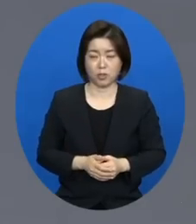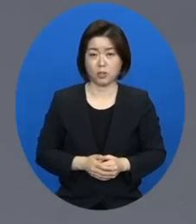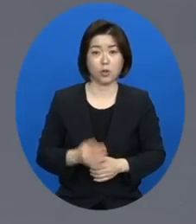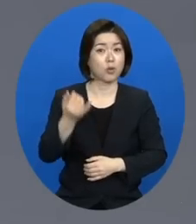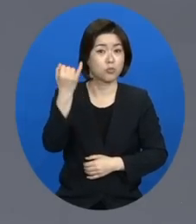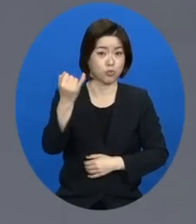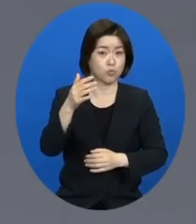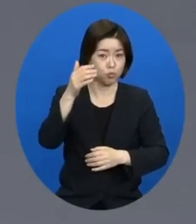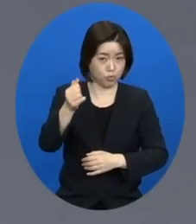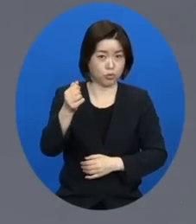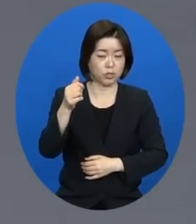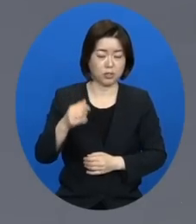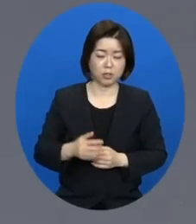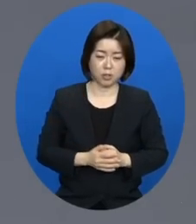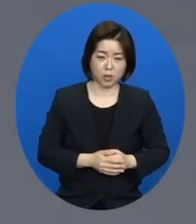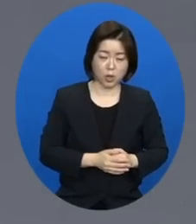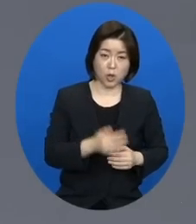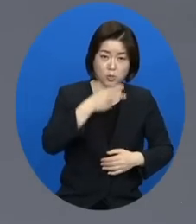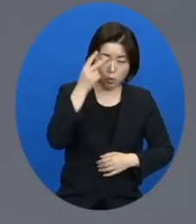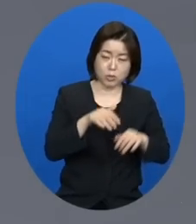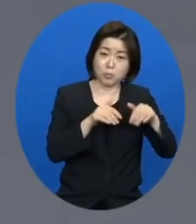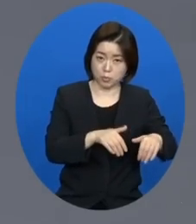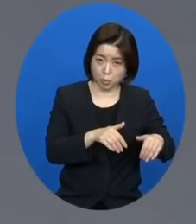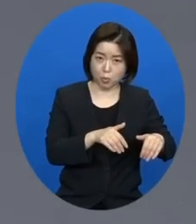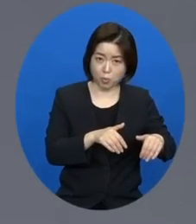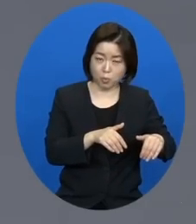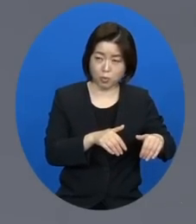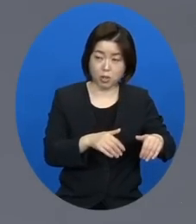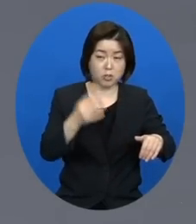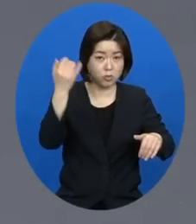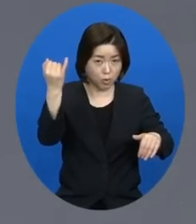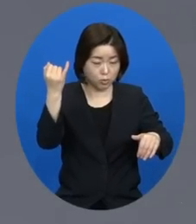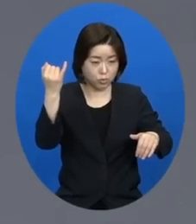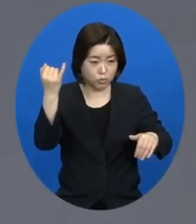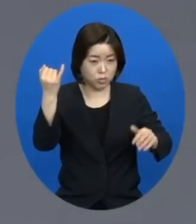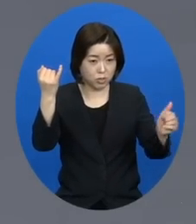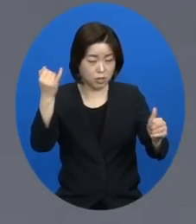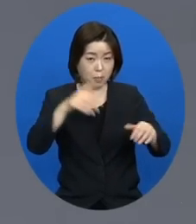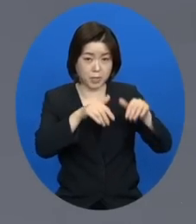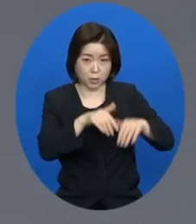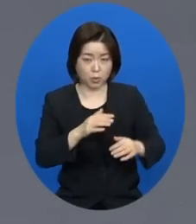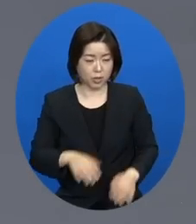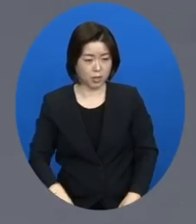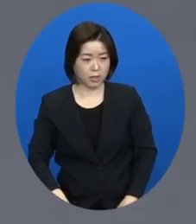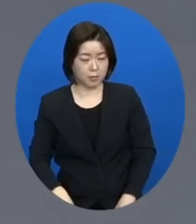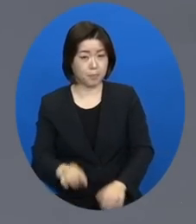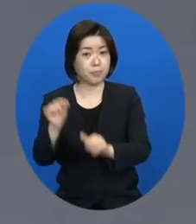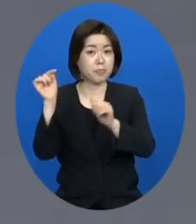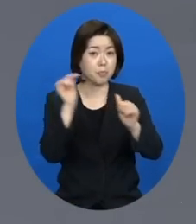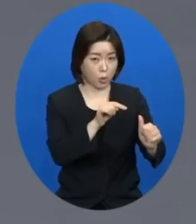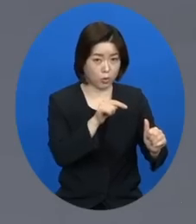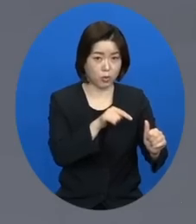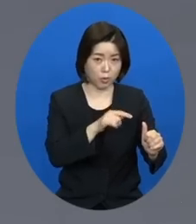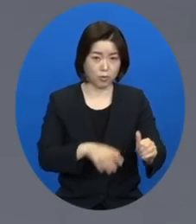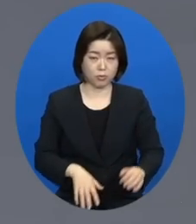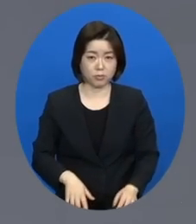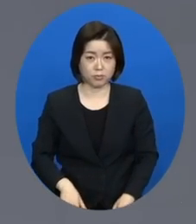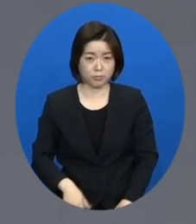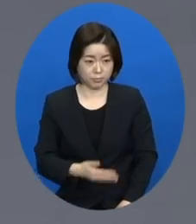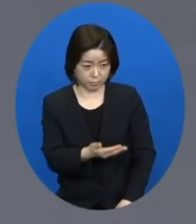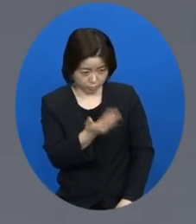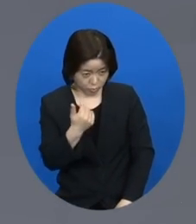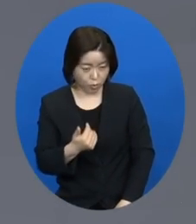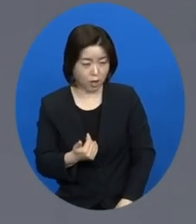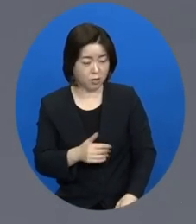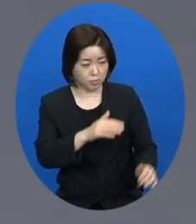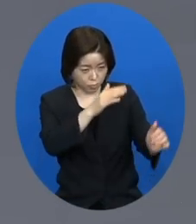여주인이거든요. 요셉은 종이잖아요. 여주인이 남자 노예에게 명령하는 거죠. 내게